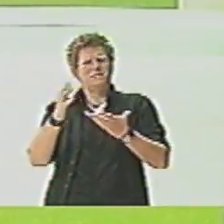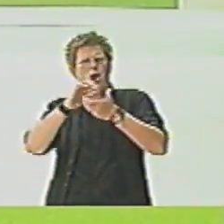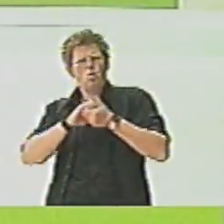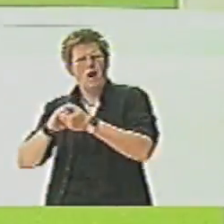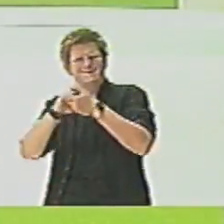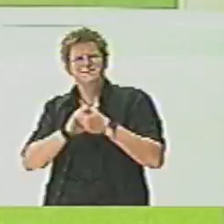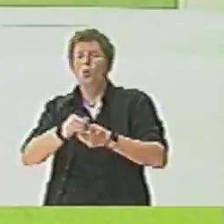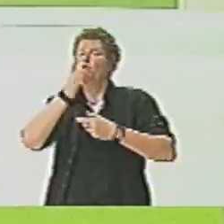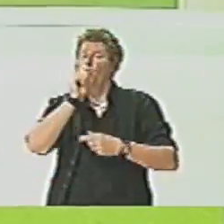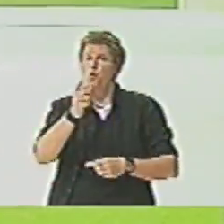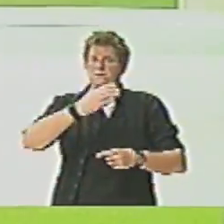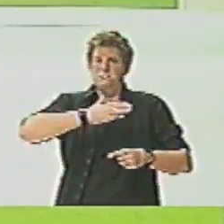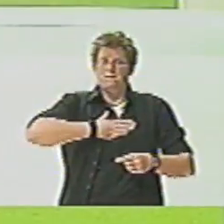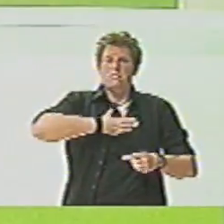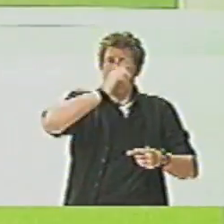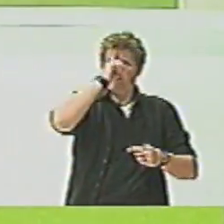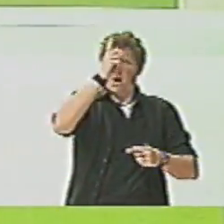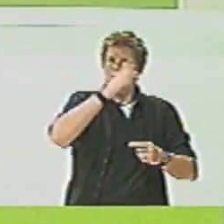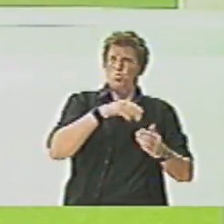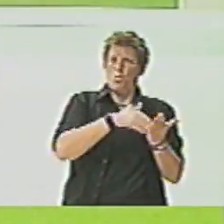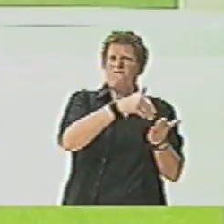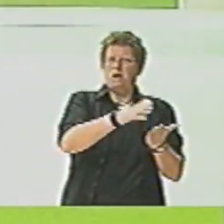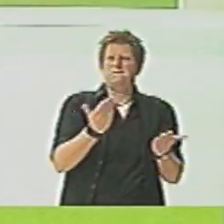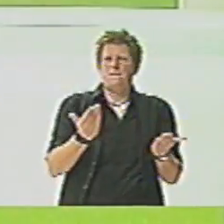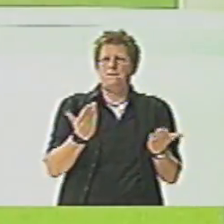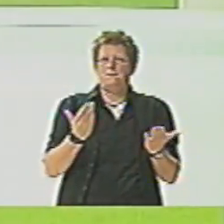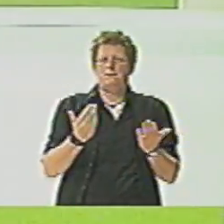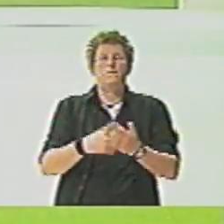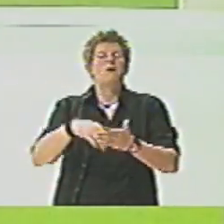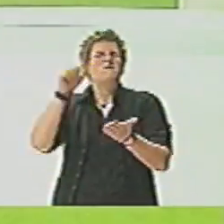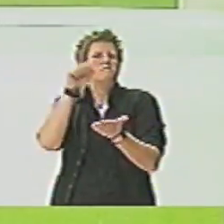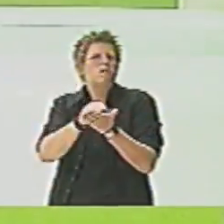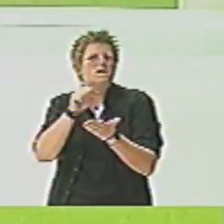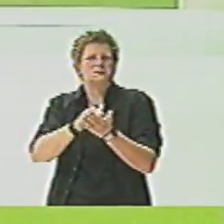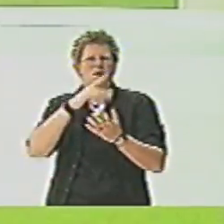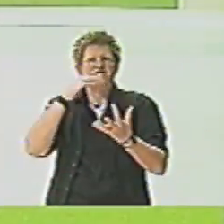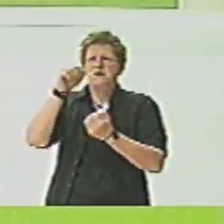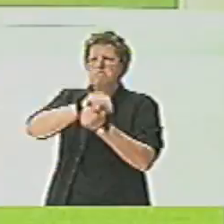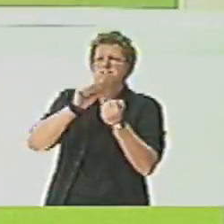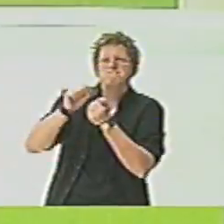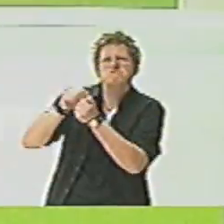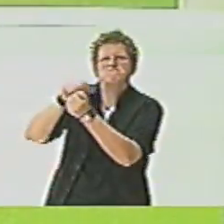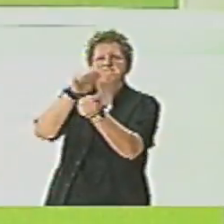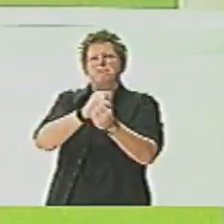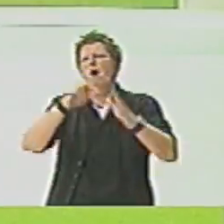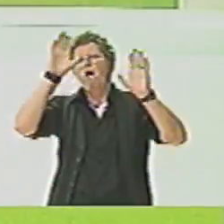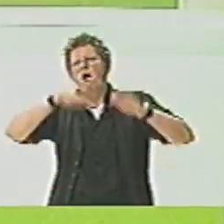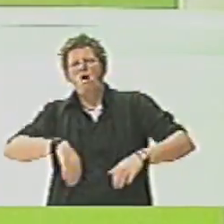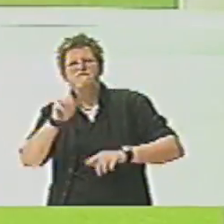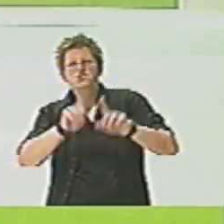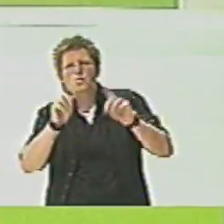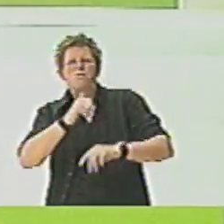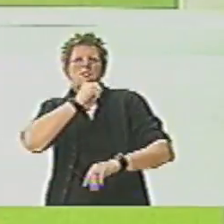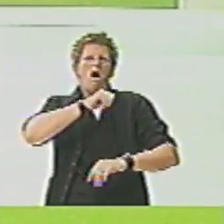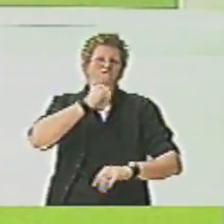lassen, wir haben uns nicht kirre machen lassen von Unkenrufen in der Presse, wir wären irgendwie langweilig und uninteressant